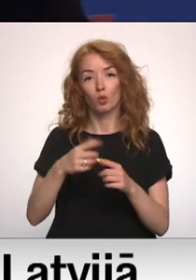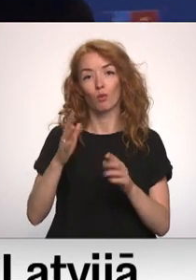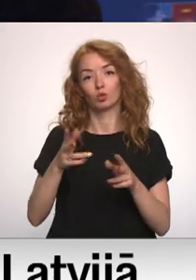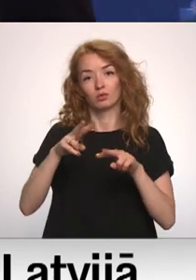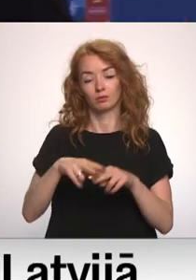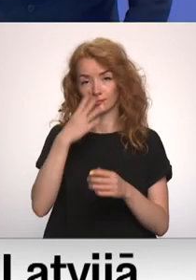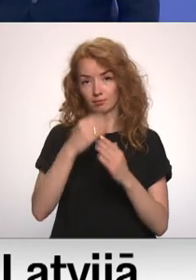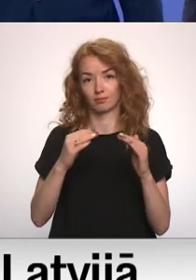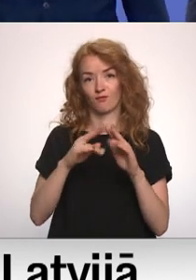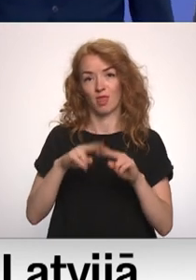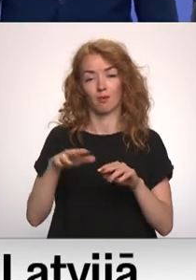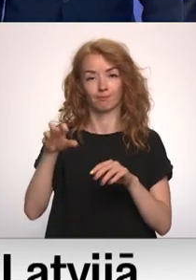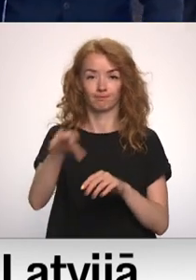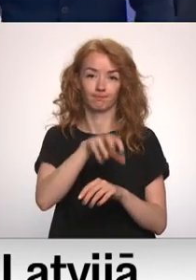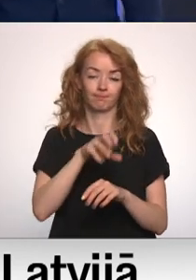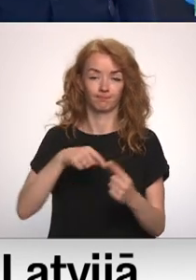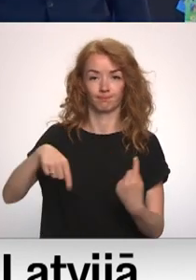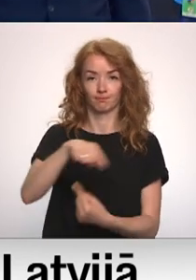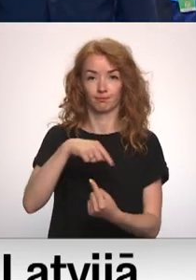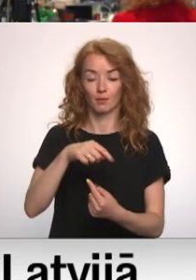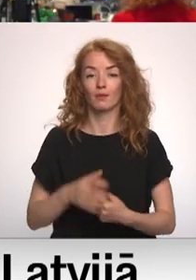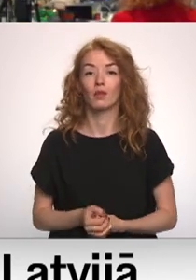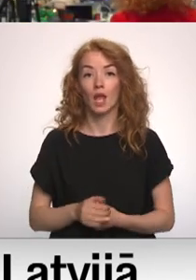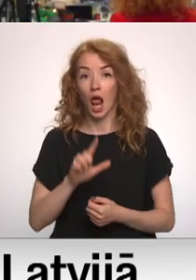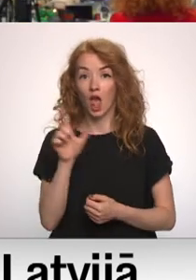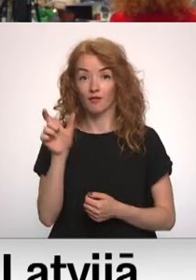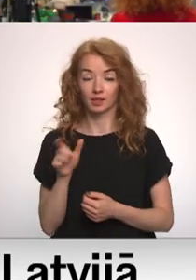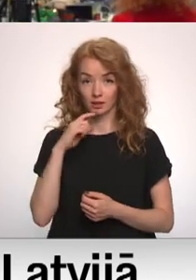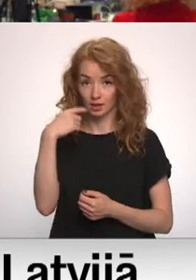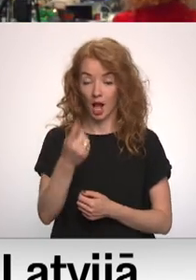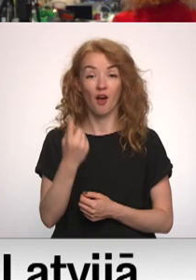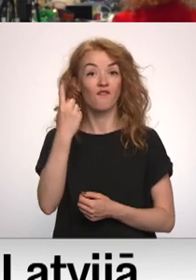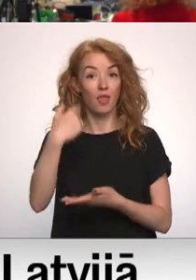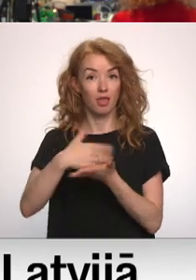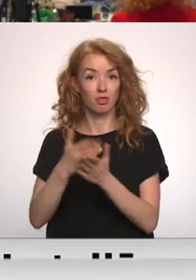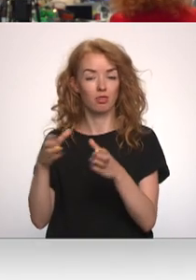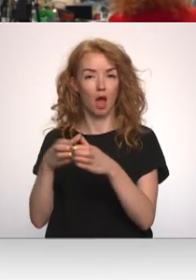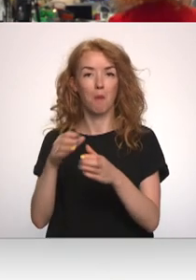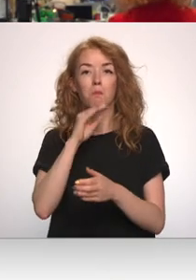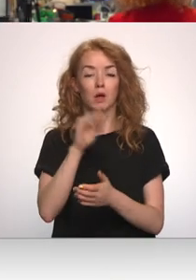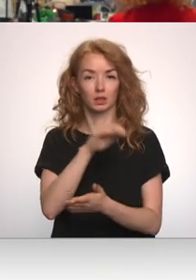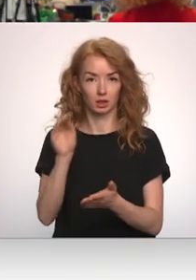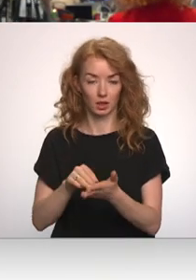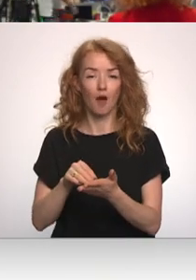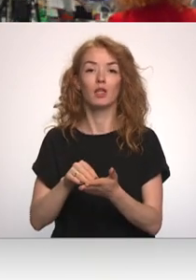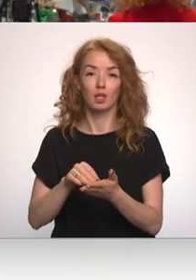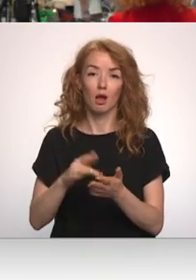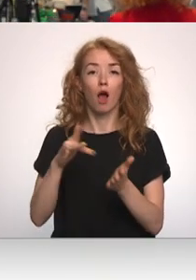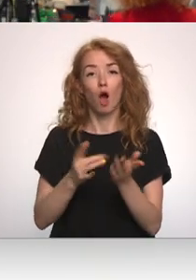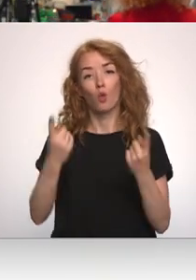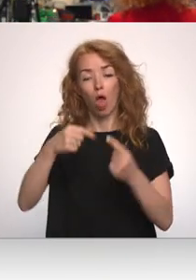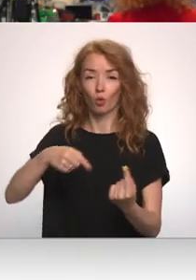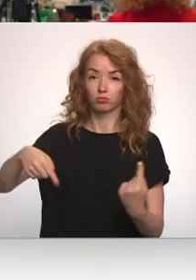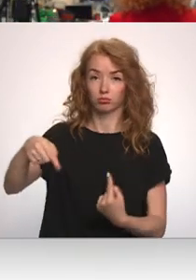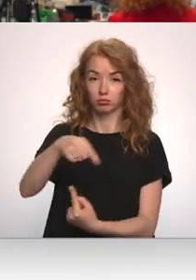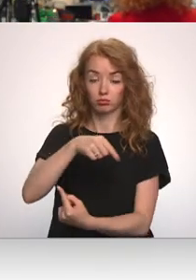zemē. Un, lūk, kā to skaidroja Latvijas prezidents. Viena daļa, kas ir pastāvīgi, kas, protams, arī rotē pēc kādu laiku, viena